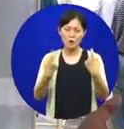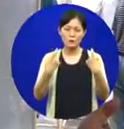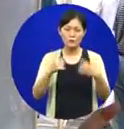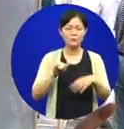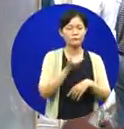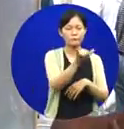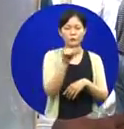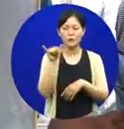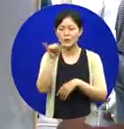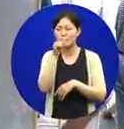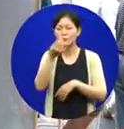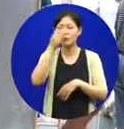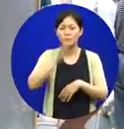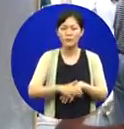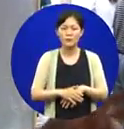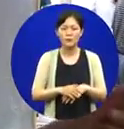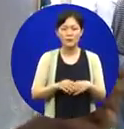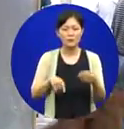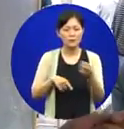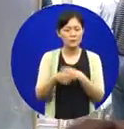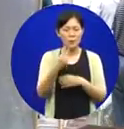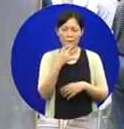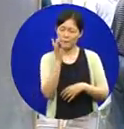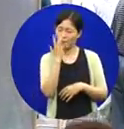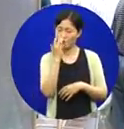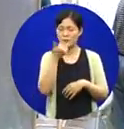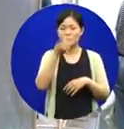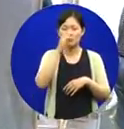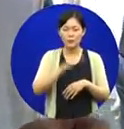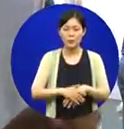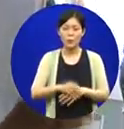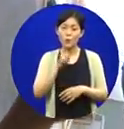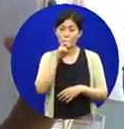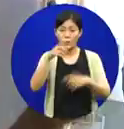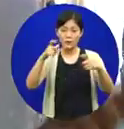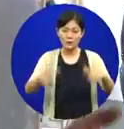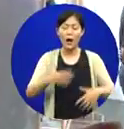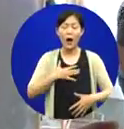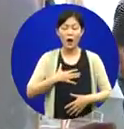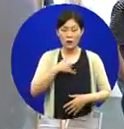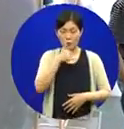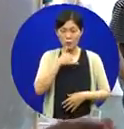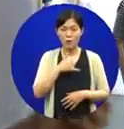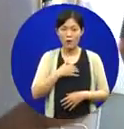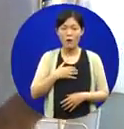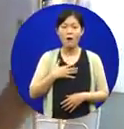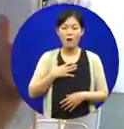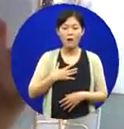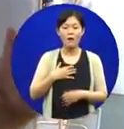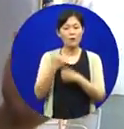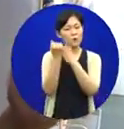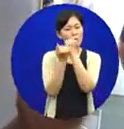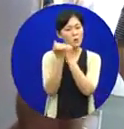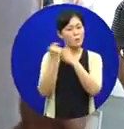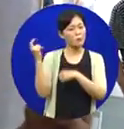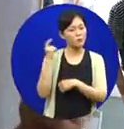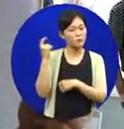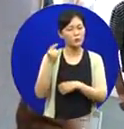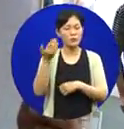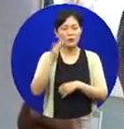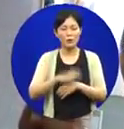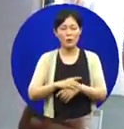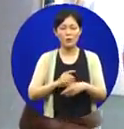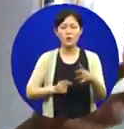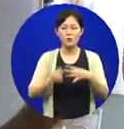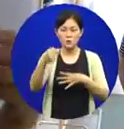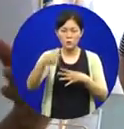여행을 매번 봄철 가을 때 다니는데 의미 없이 다니는 것보다 용인에 있는 지역이라도 조금 알아가자라고 그랬는데 조금 가이드가 설명을 또 해주고